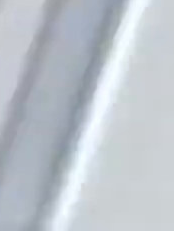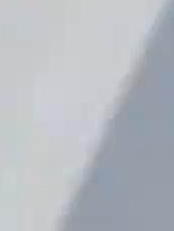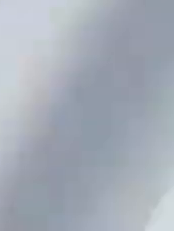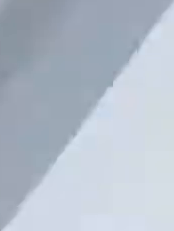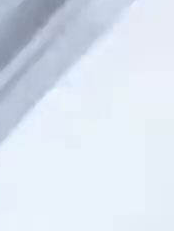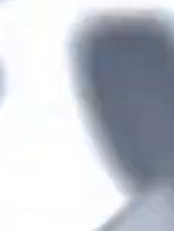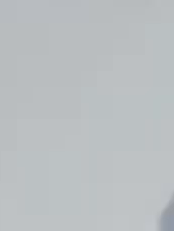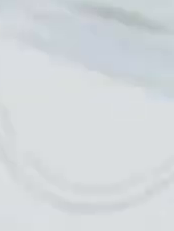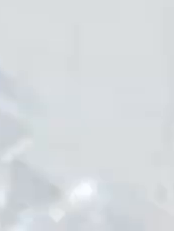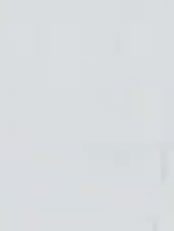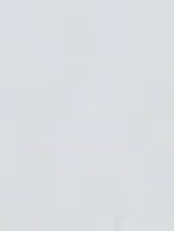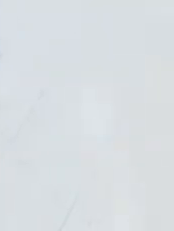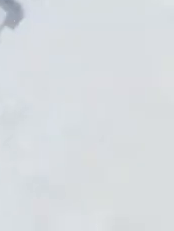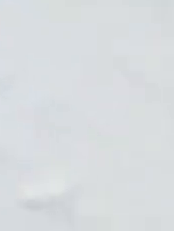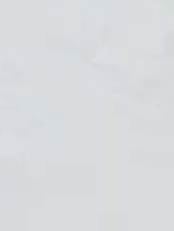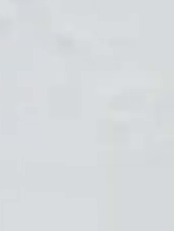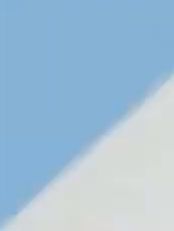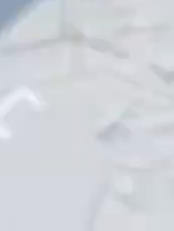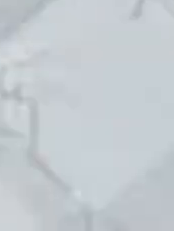으